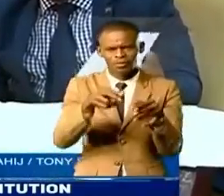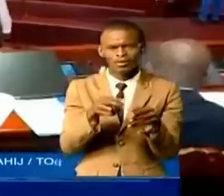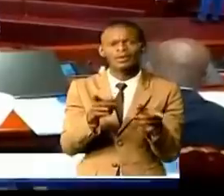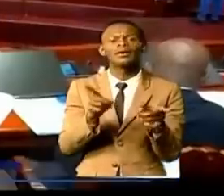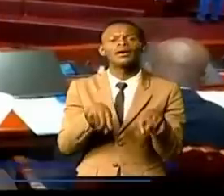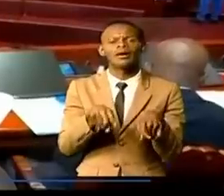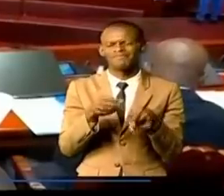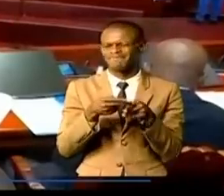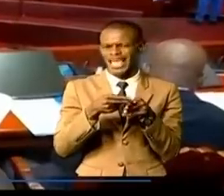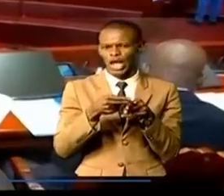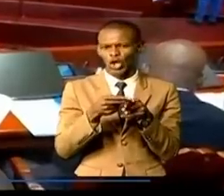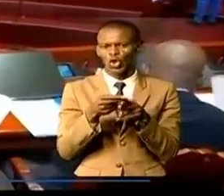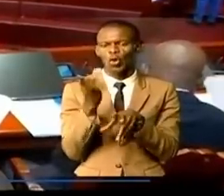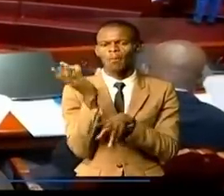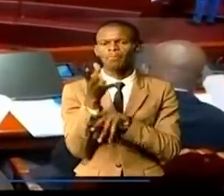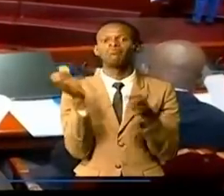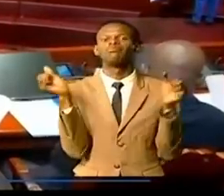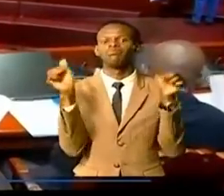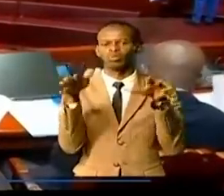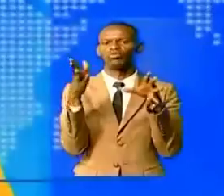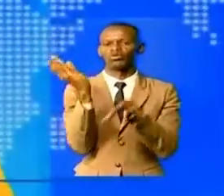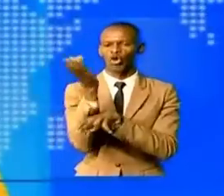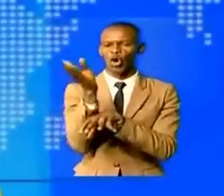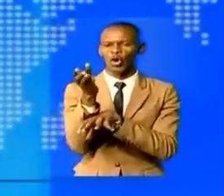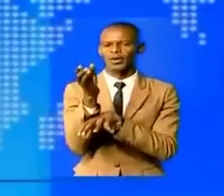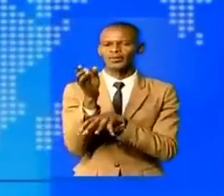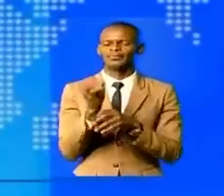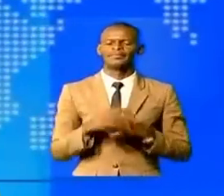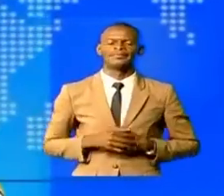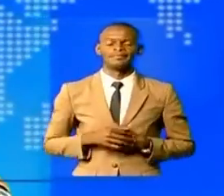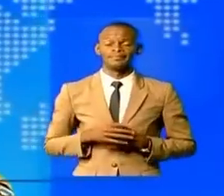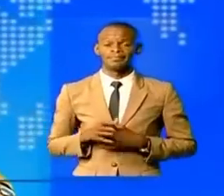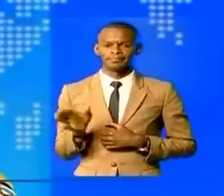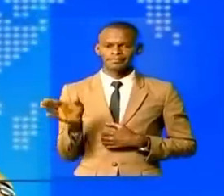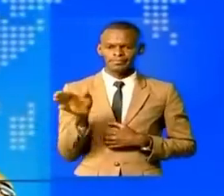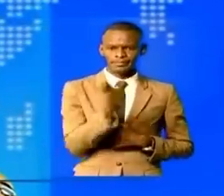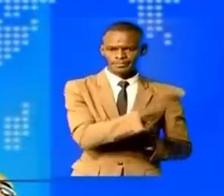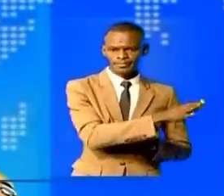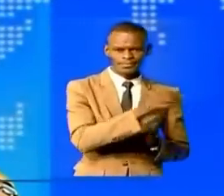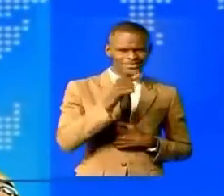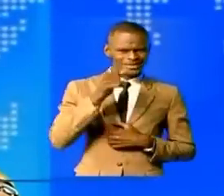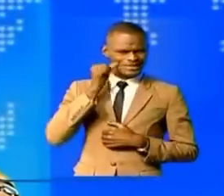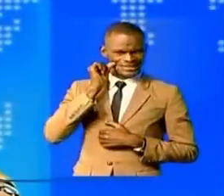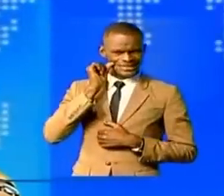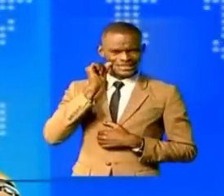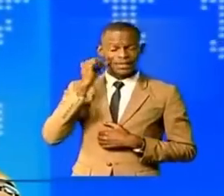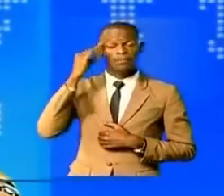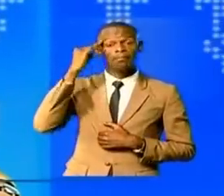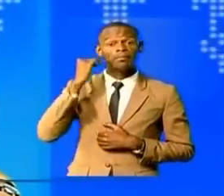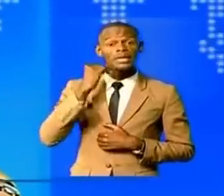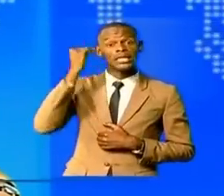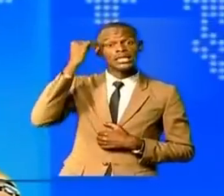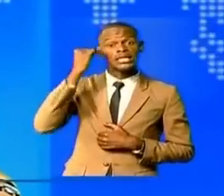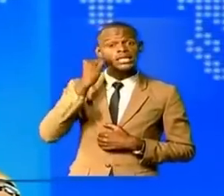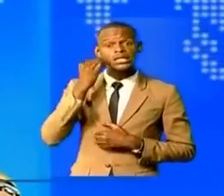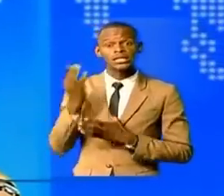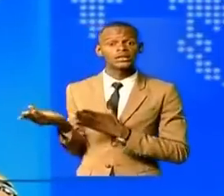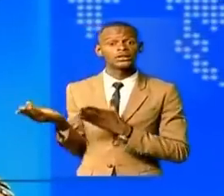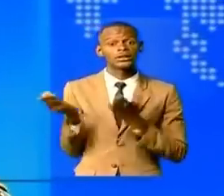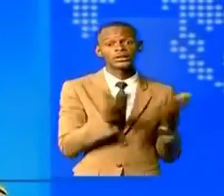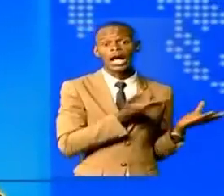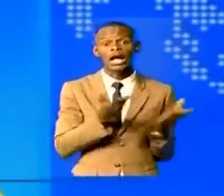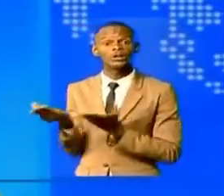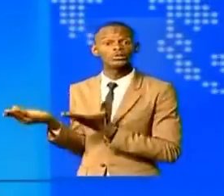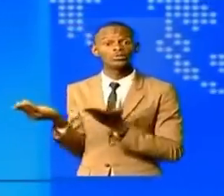pour l'intérêt supérieur de la nation. Face à face hier, chez Rubin Okende, les étudiants à l'Université